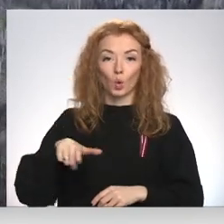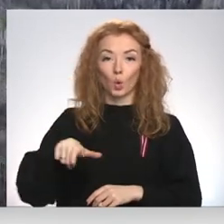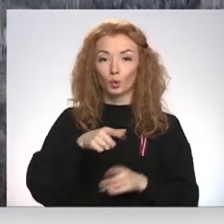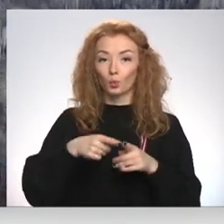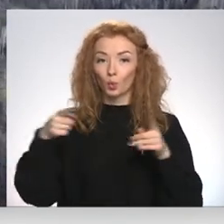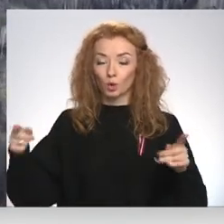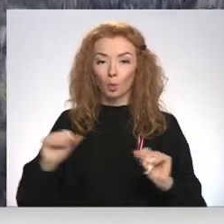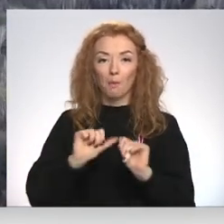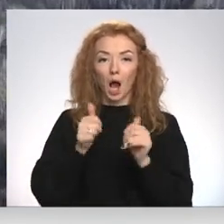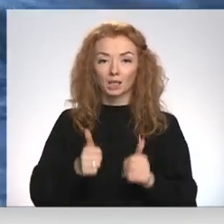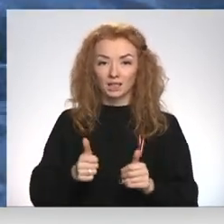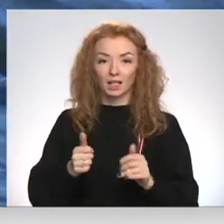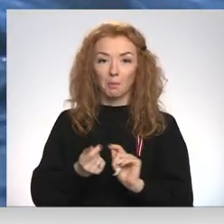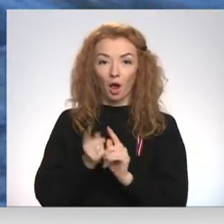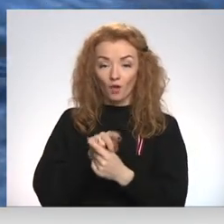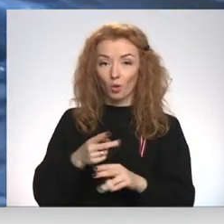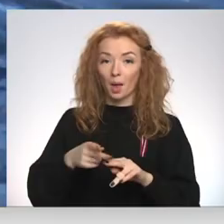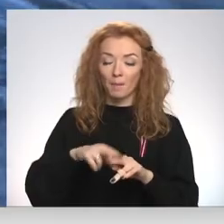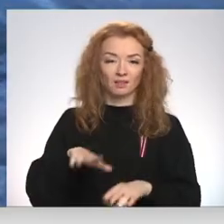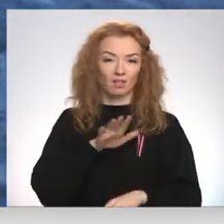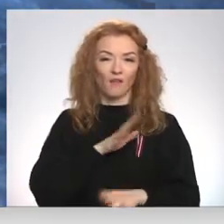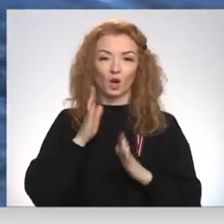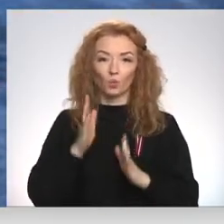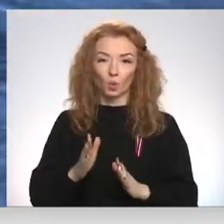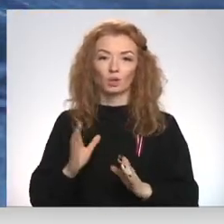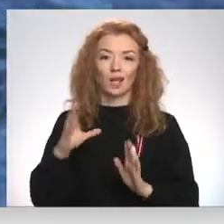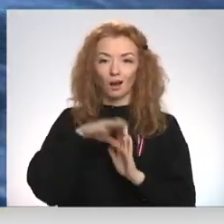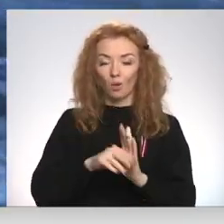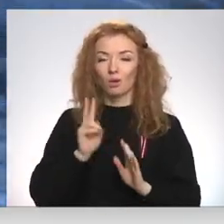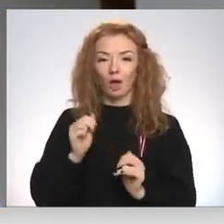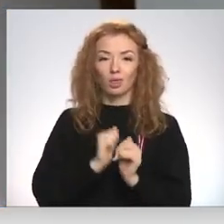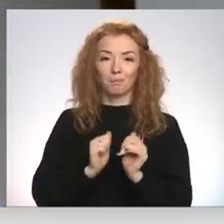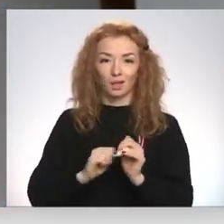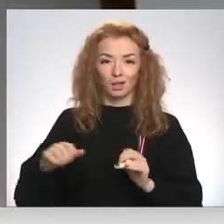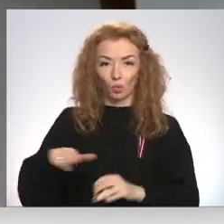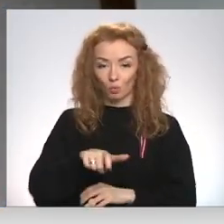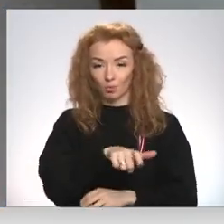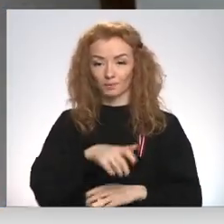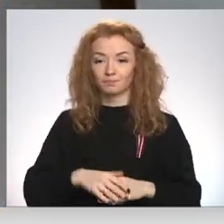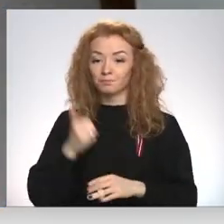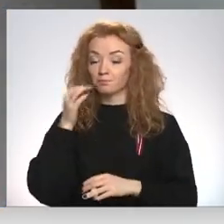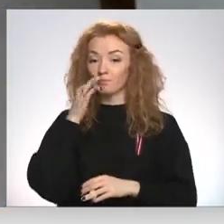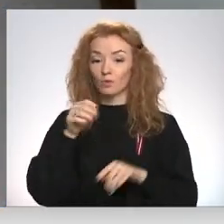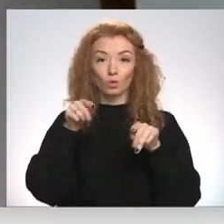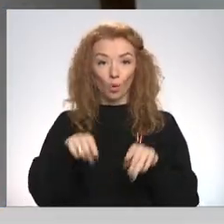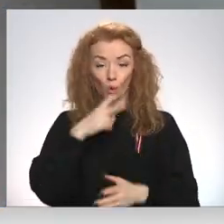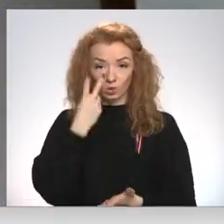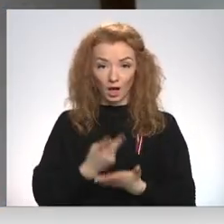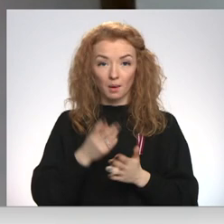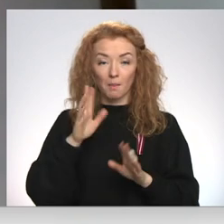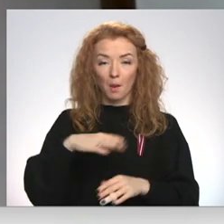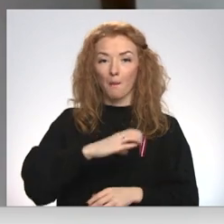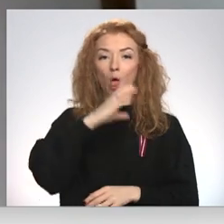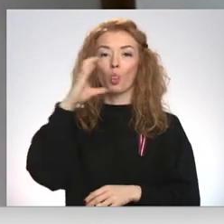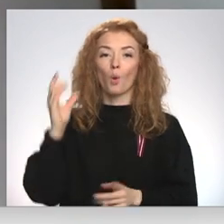ir mākslīgi pārveidoti, līdz ar ko nevar būt klasificēti kā biotopi. Šo mēs varam uzskatīt arī par tādu savu veidu padomu